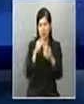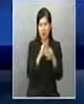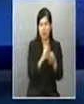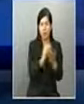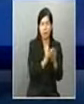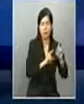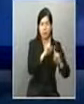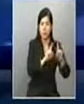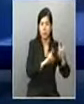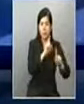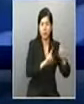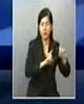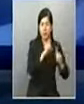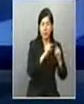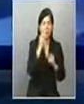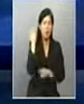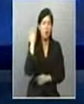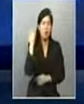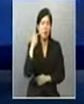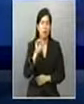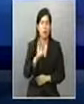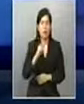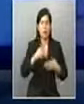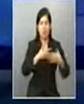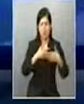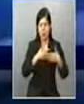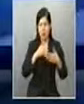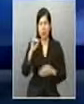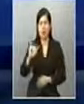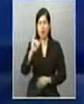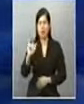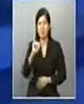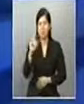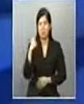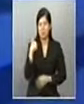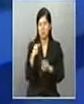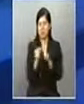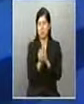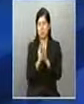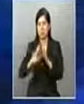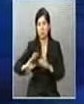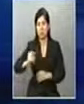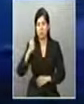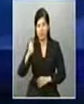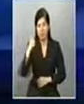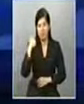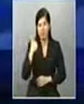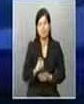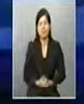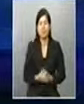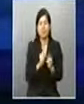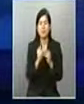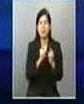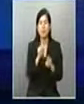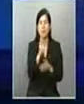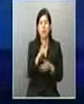ตั้งแต่เมื่อวานที่ผ่านมาทั้งสหรัฐอเมริกาและก็ยุโรปนะคะค่อนข้างสดใสเลยทีเดียวหลังจากที่การเจรจาของกลุ่มประเ